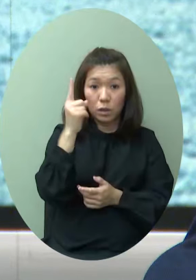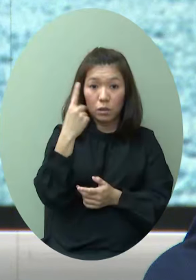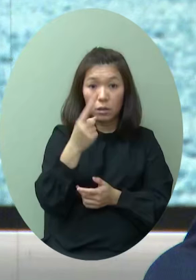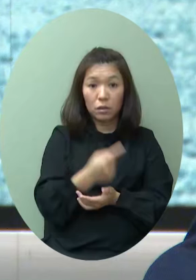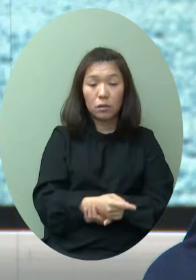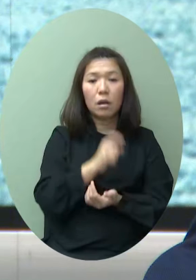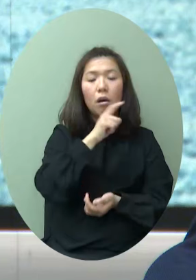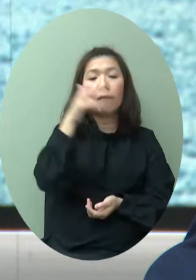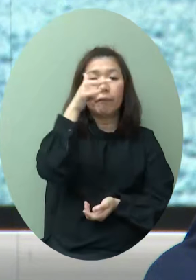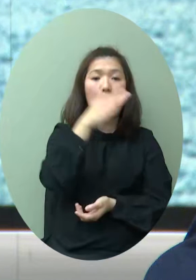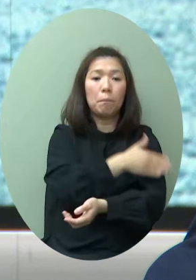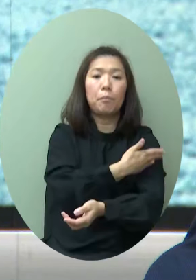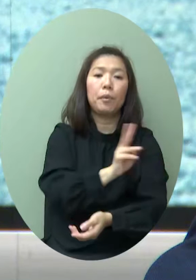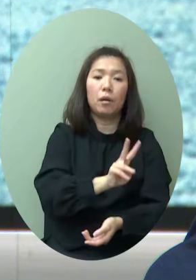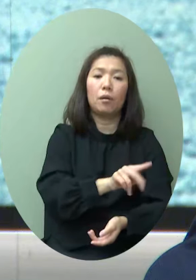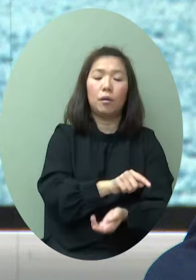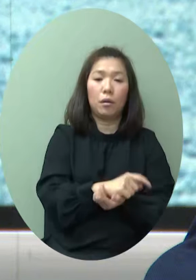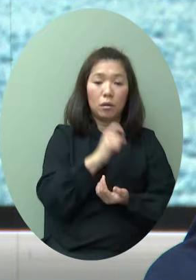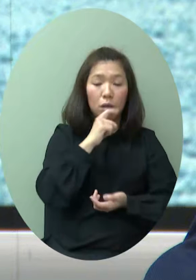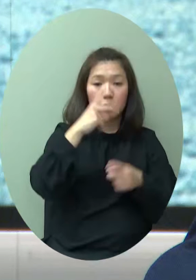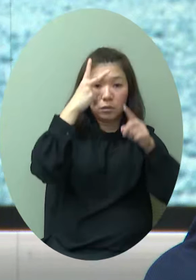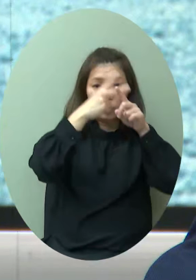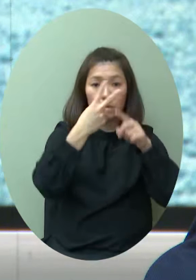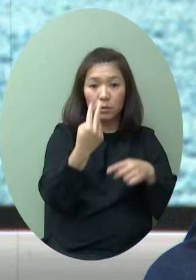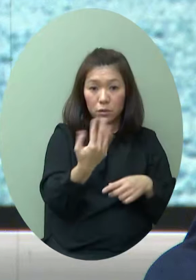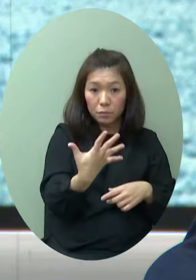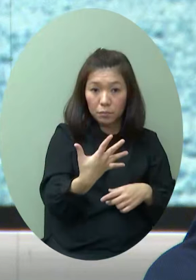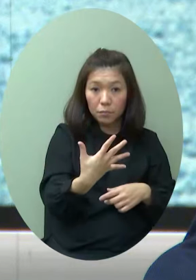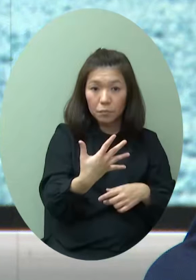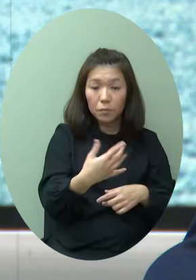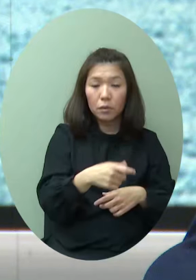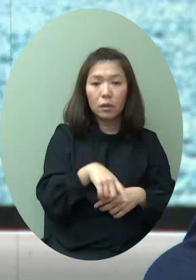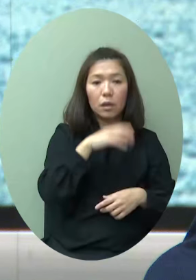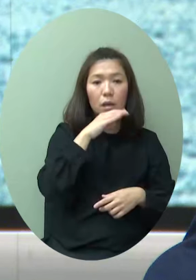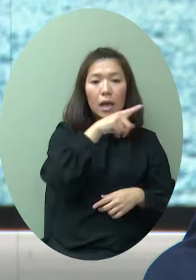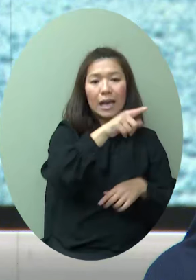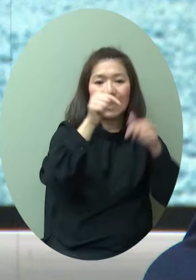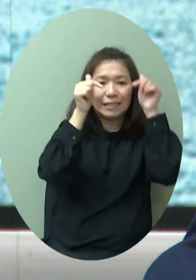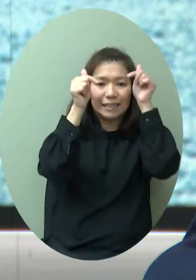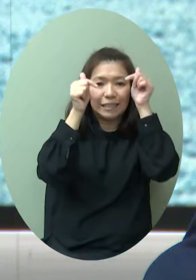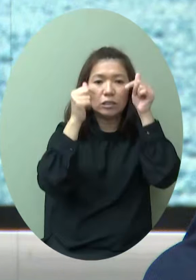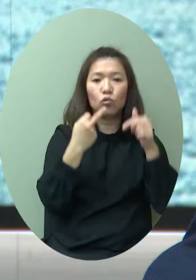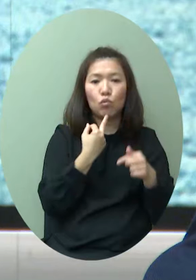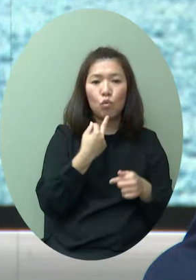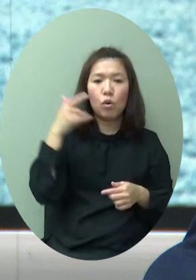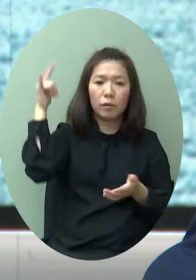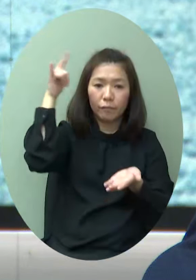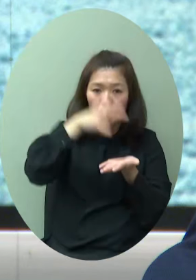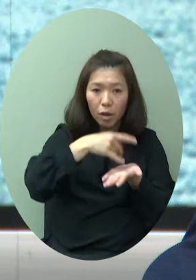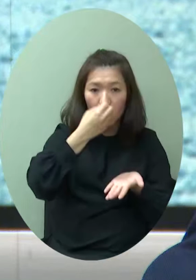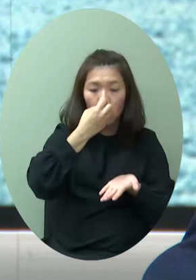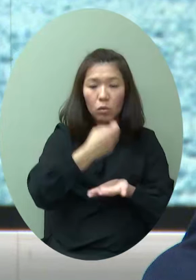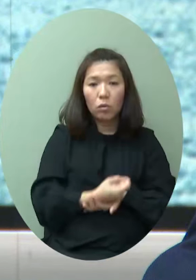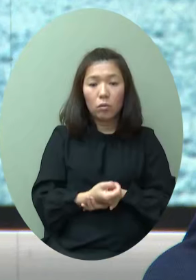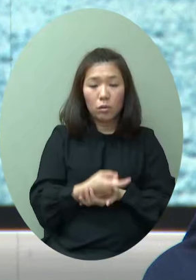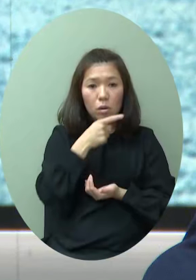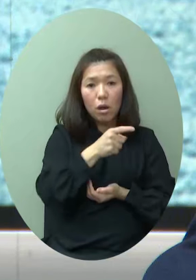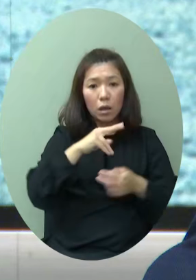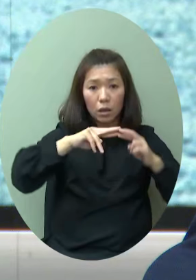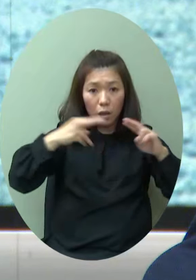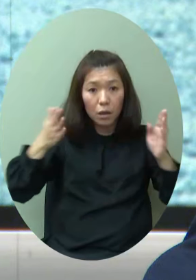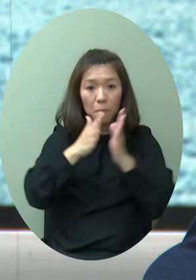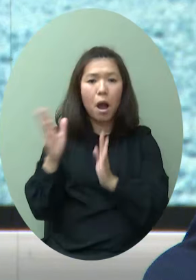身都係一個機組人員啦。咁佢喺12月25號咧由芝加哥抵港。咁雖然兩個人個基因排